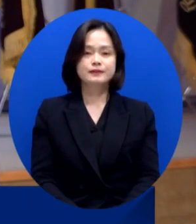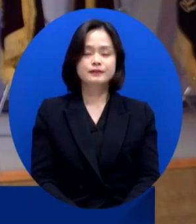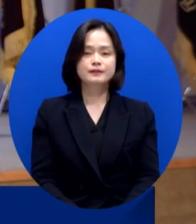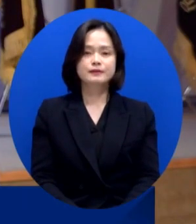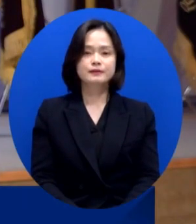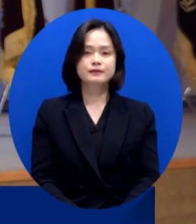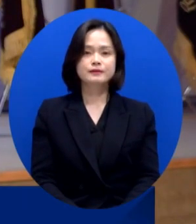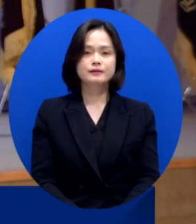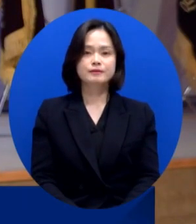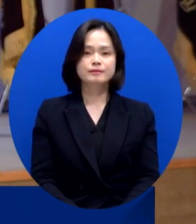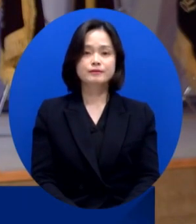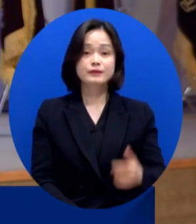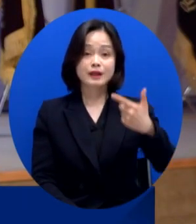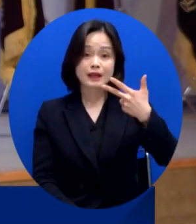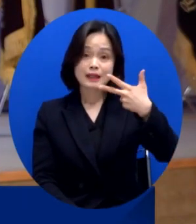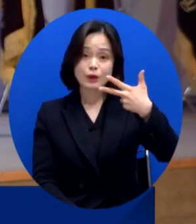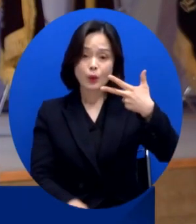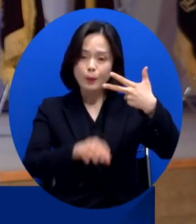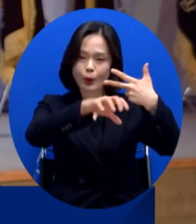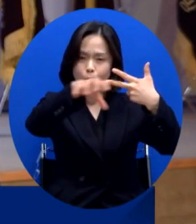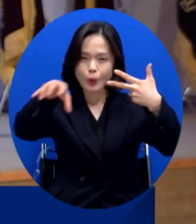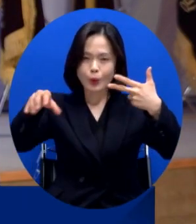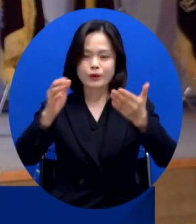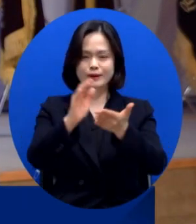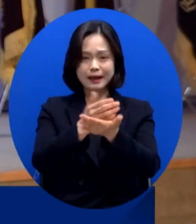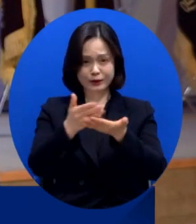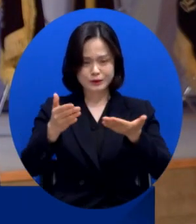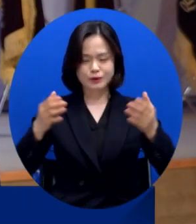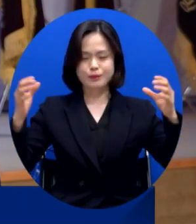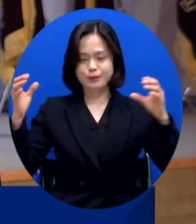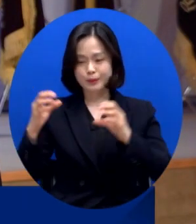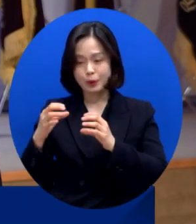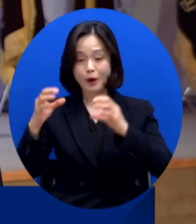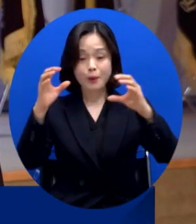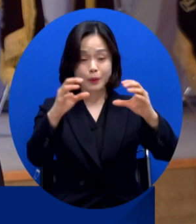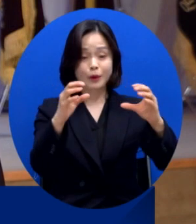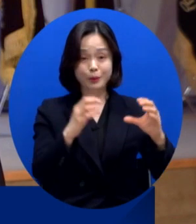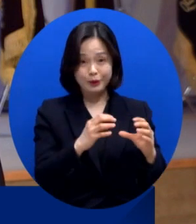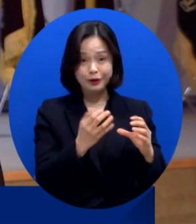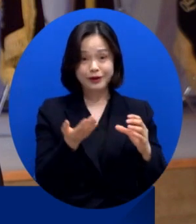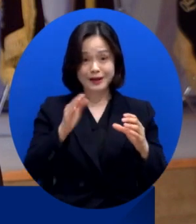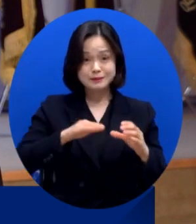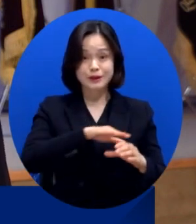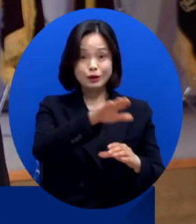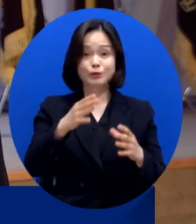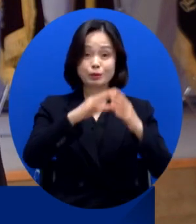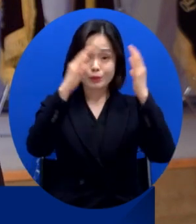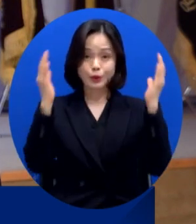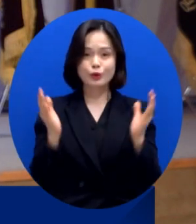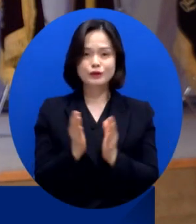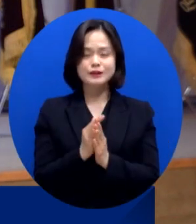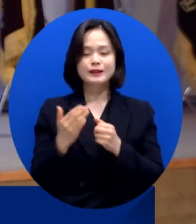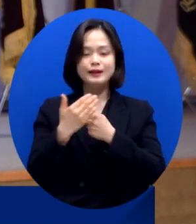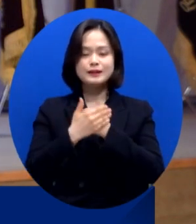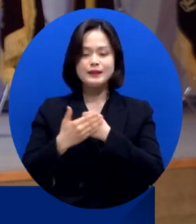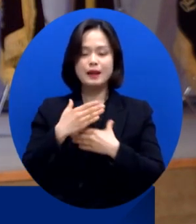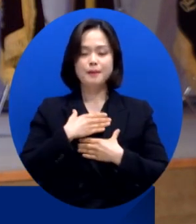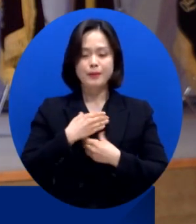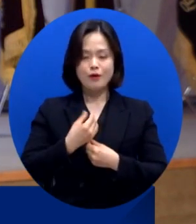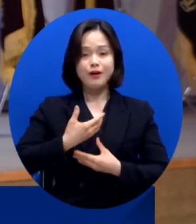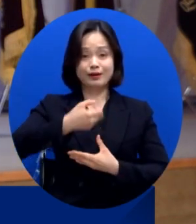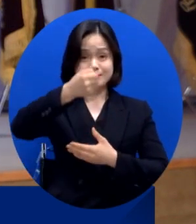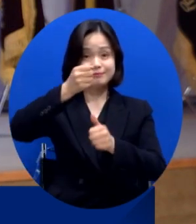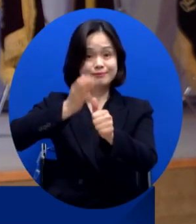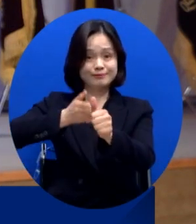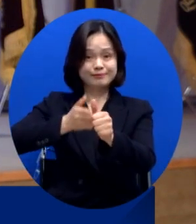흩어져서 연회를 감당하지만 여러분 모두에게 은혜와 평강이 있기를 바라고 특별히 이번 연회는